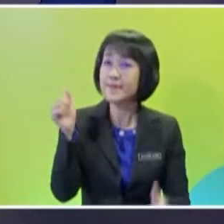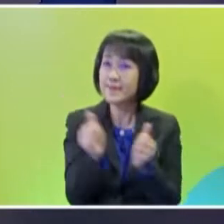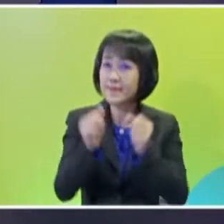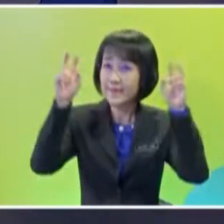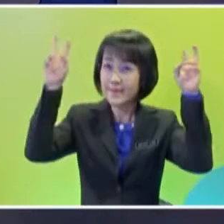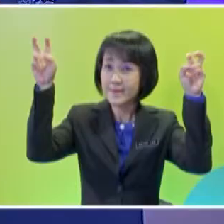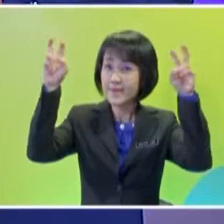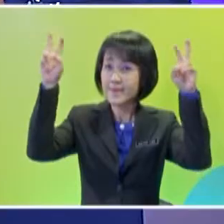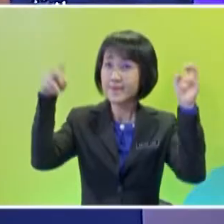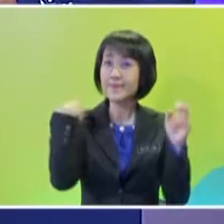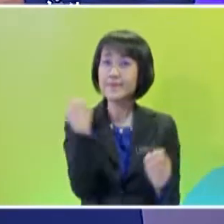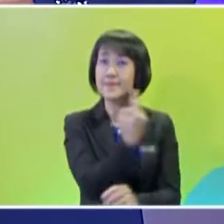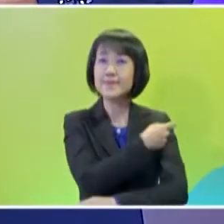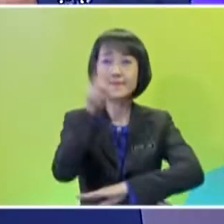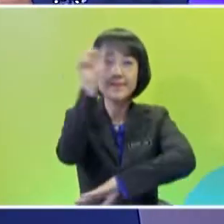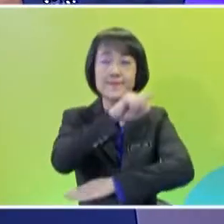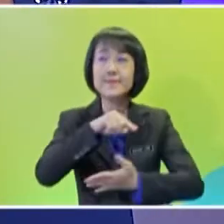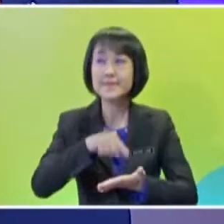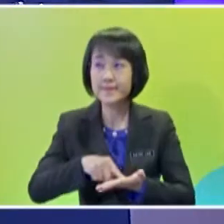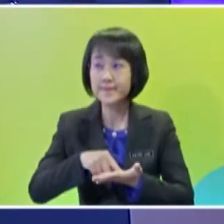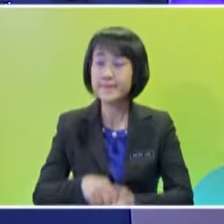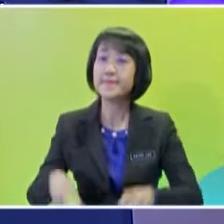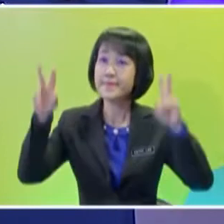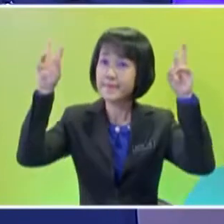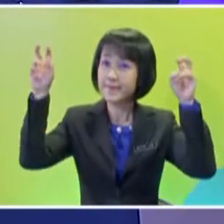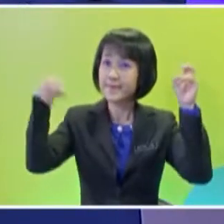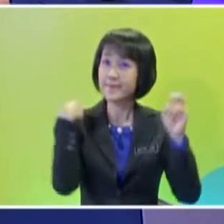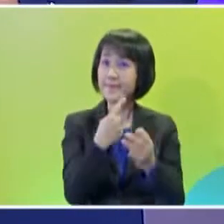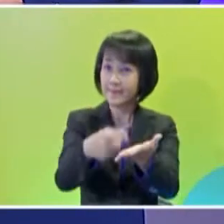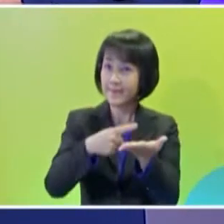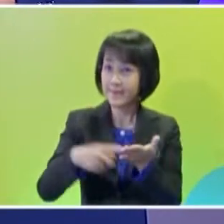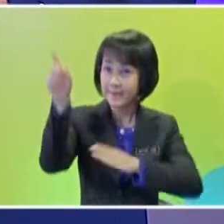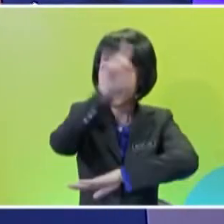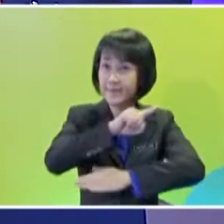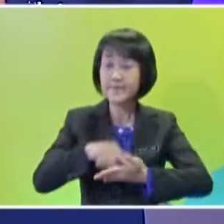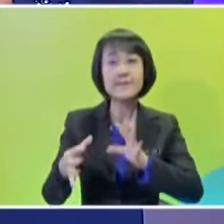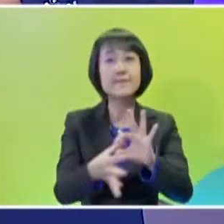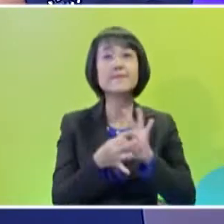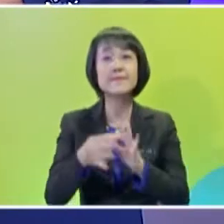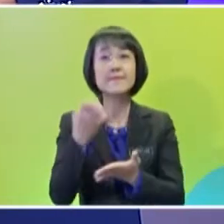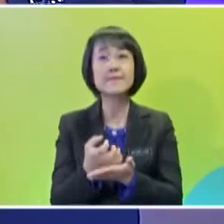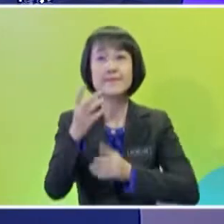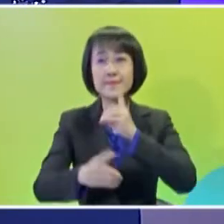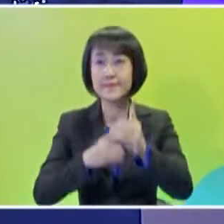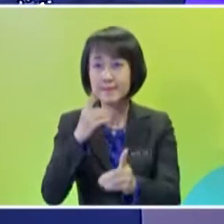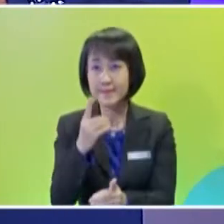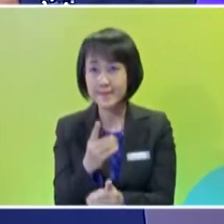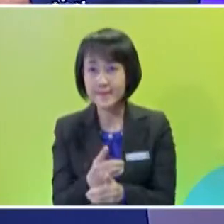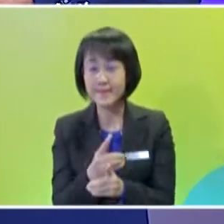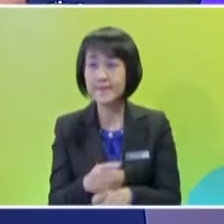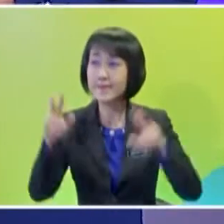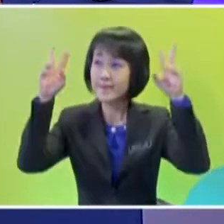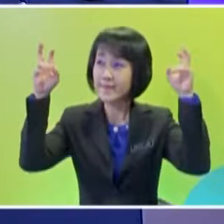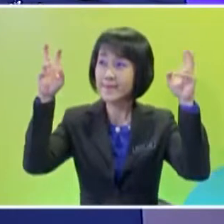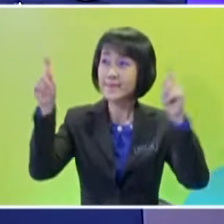Oke baiklah tajuk untuk Kita bincang pada hari ini adalah kerjasama ekonomi dunia bagi tajuk